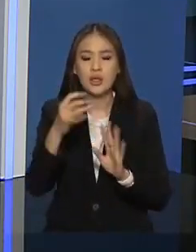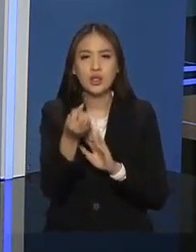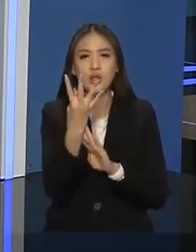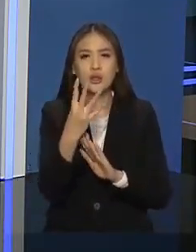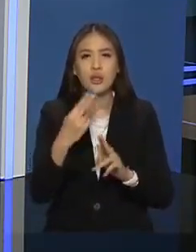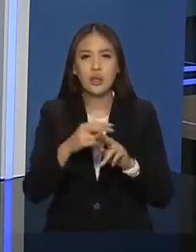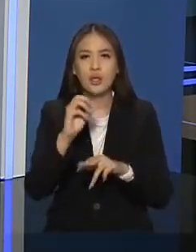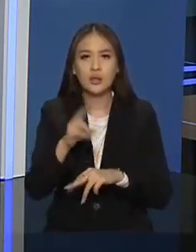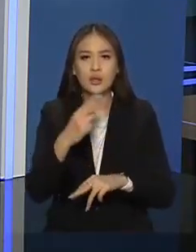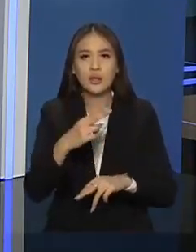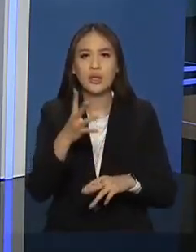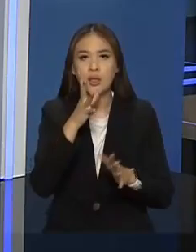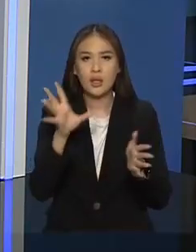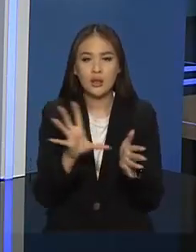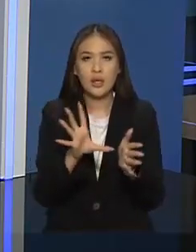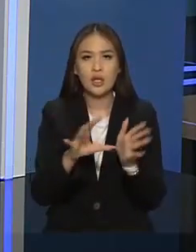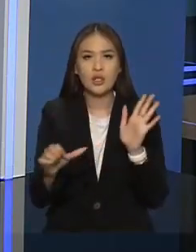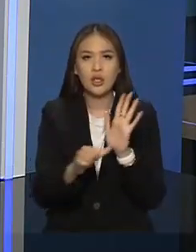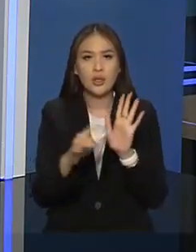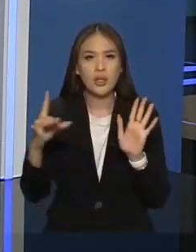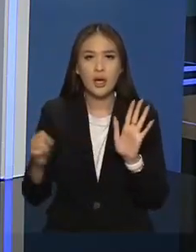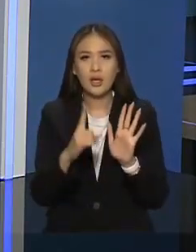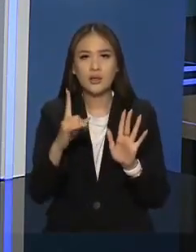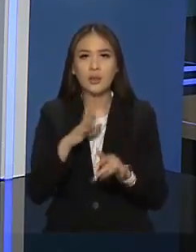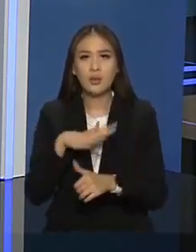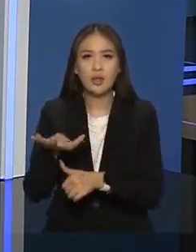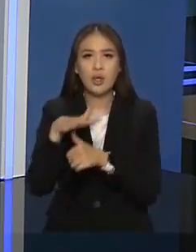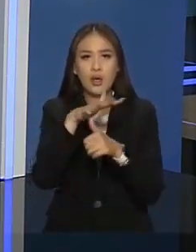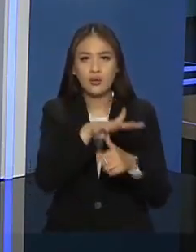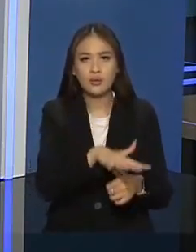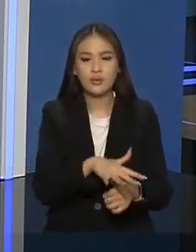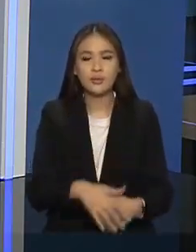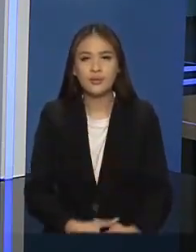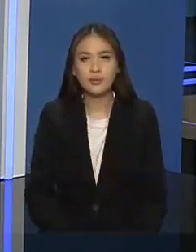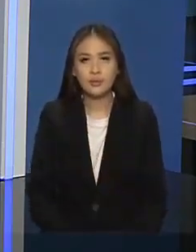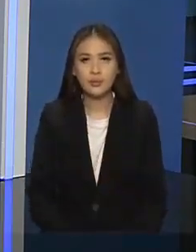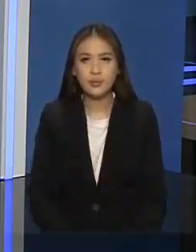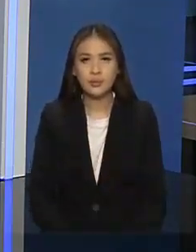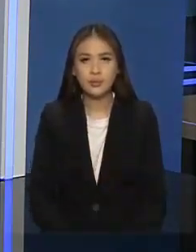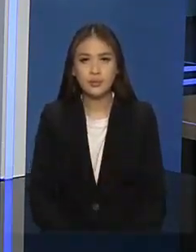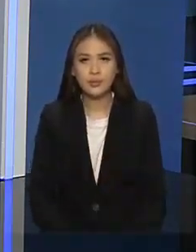единиц техники шесть раз вылетали к очагам и воздушные суда